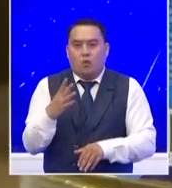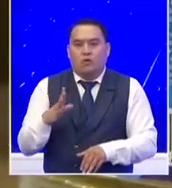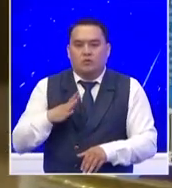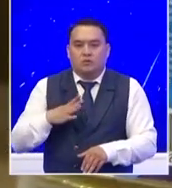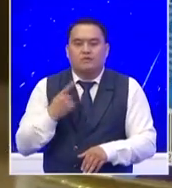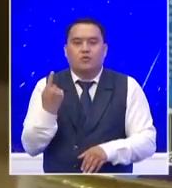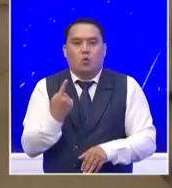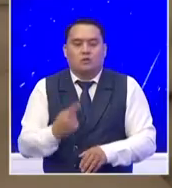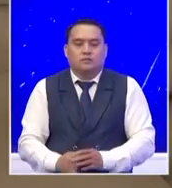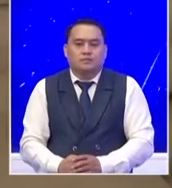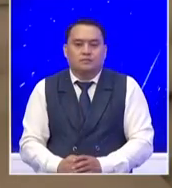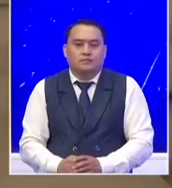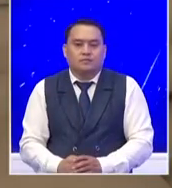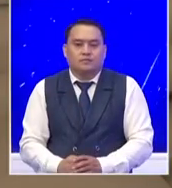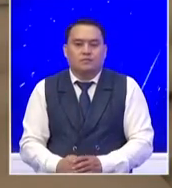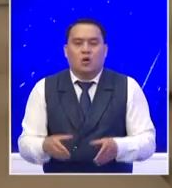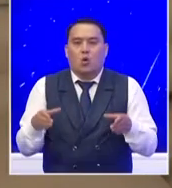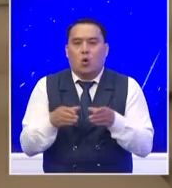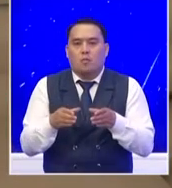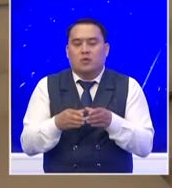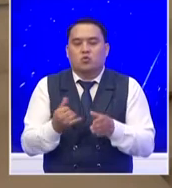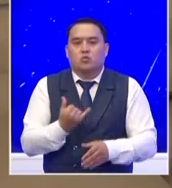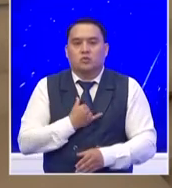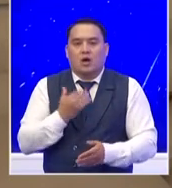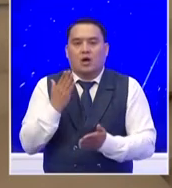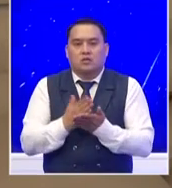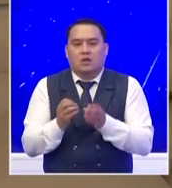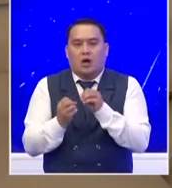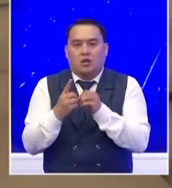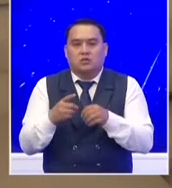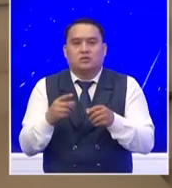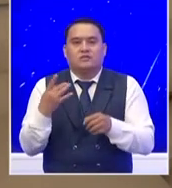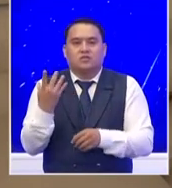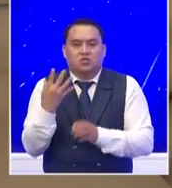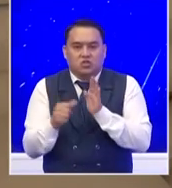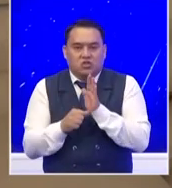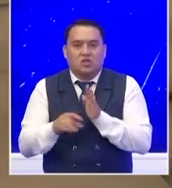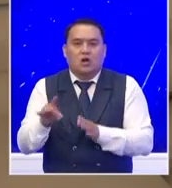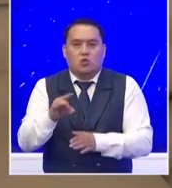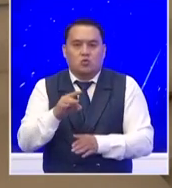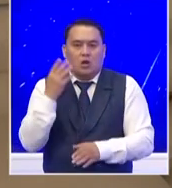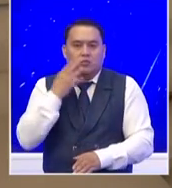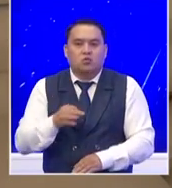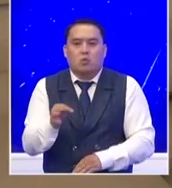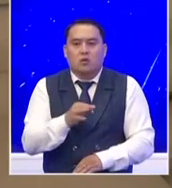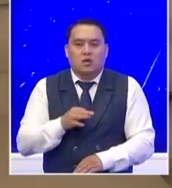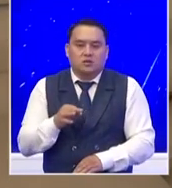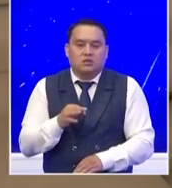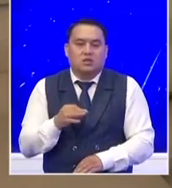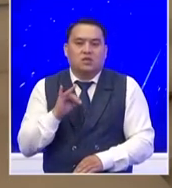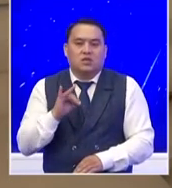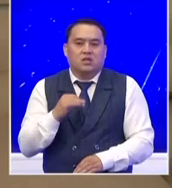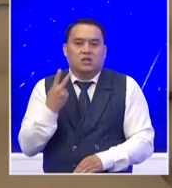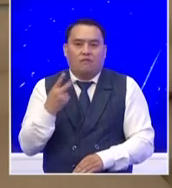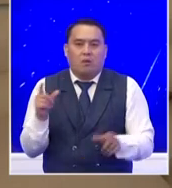фондом. Сабиржан Компани имеет порядка 11 торговых объектов в 6 районах области. И еще